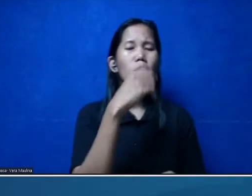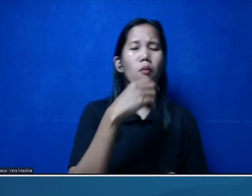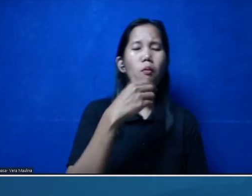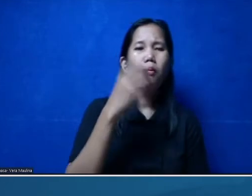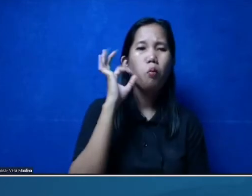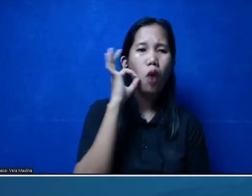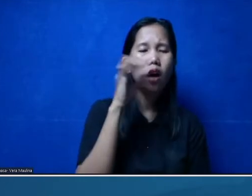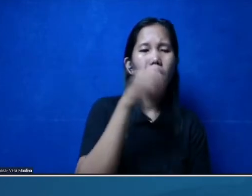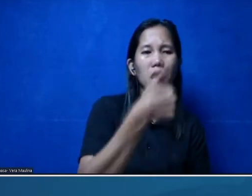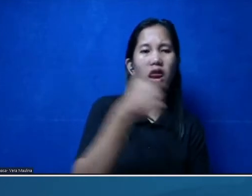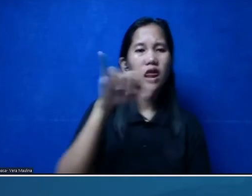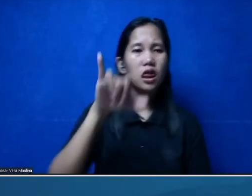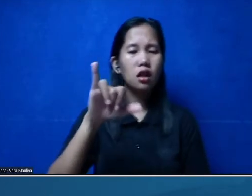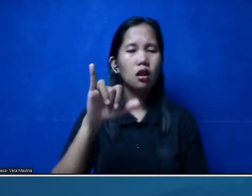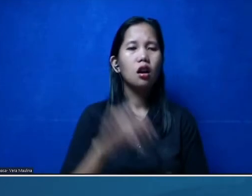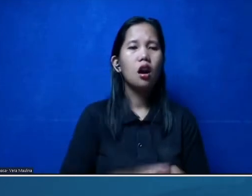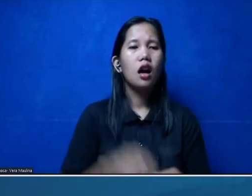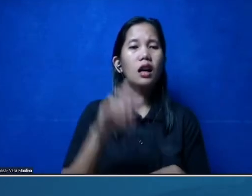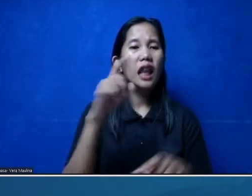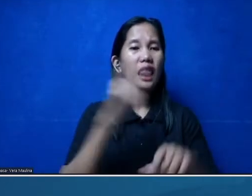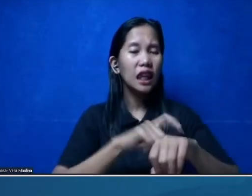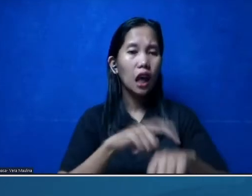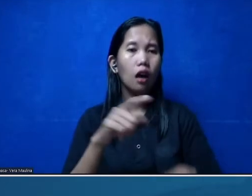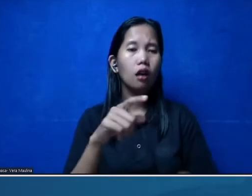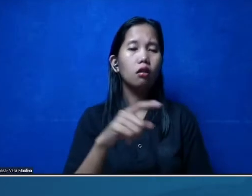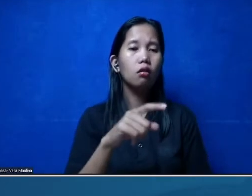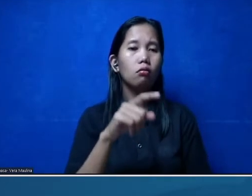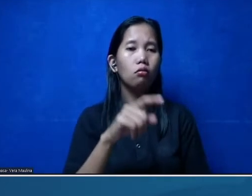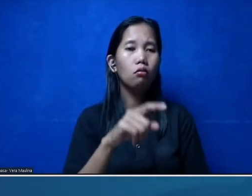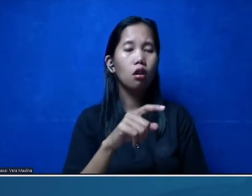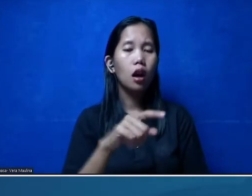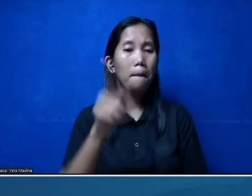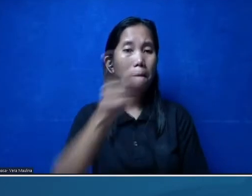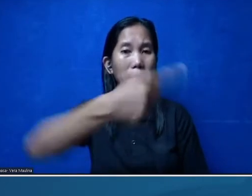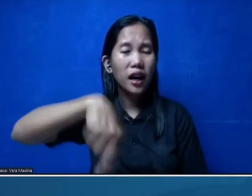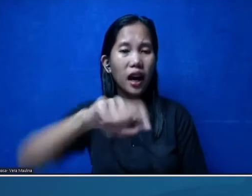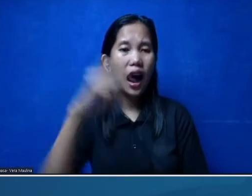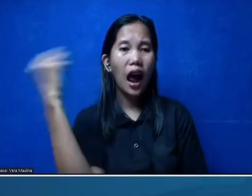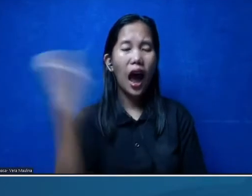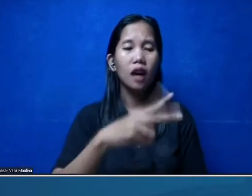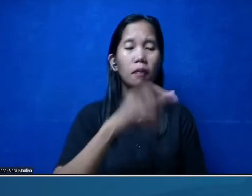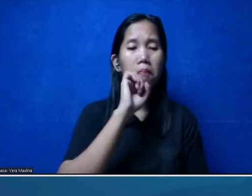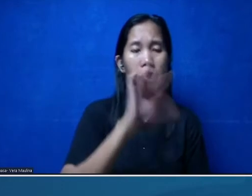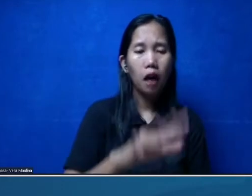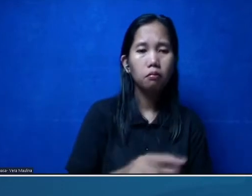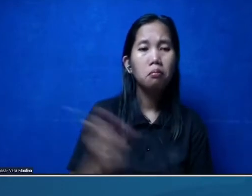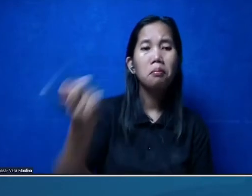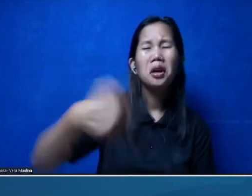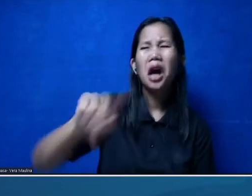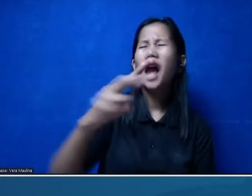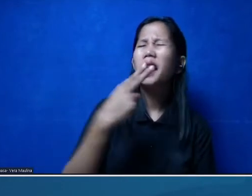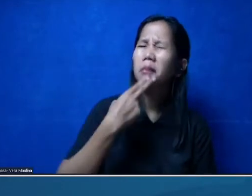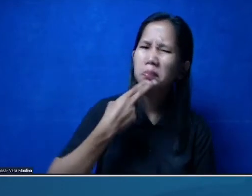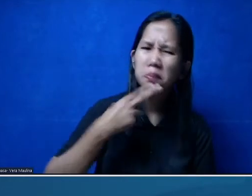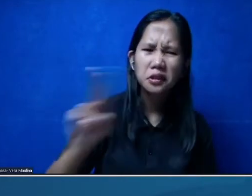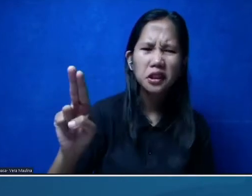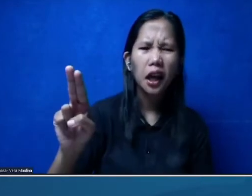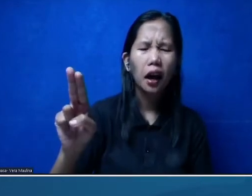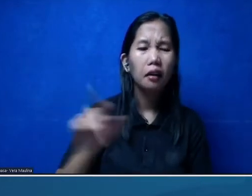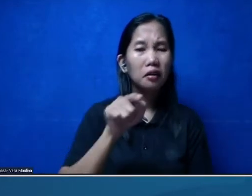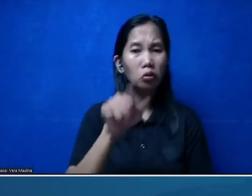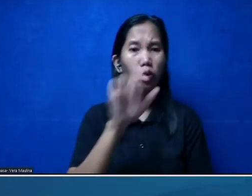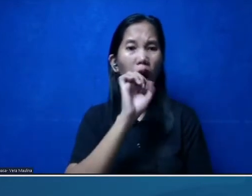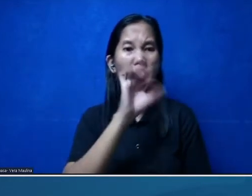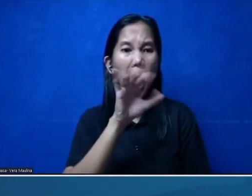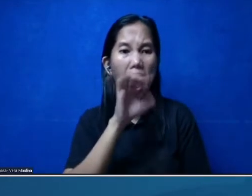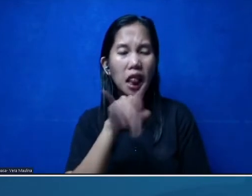lebih percaya kata-kata kesehatan daripada Siman mereka tidak percaya kepada siapa seharusnya mereka